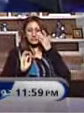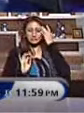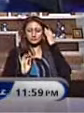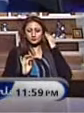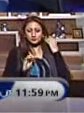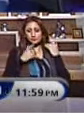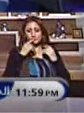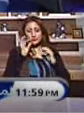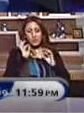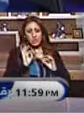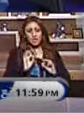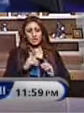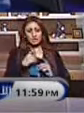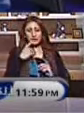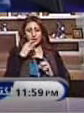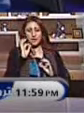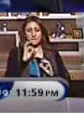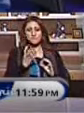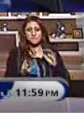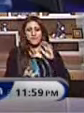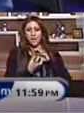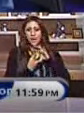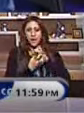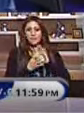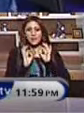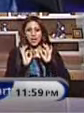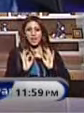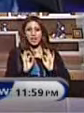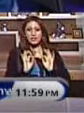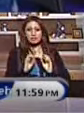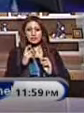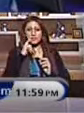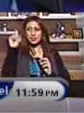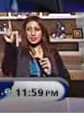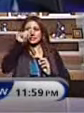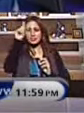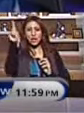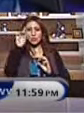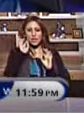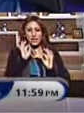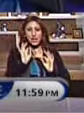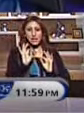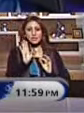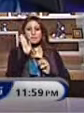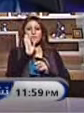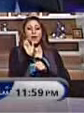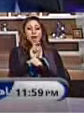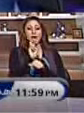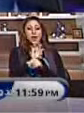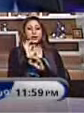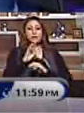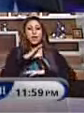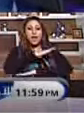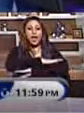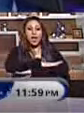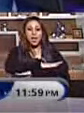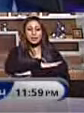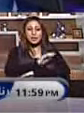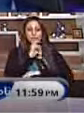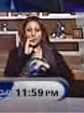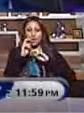ان يجب في المعاهد الدبلوماسيه وفي المفاوضين الدوليين يجب ان يدرس ادب الحوار في القران